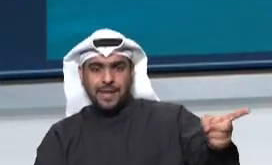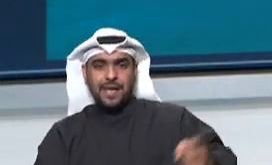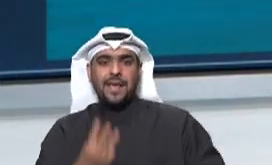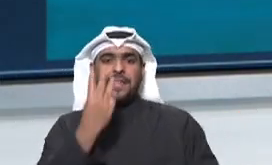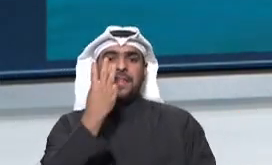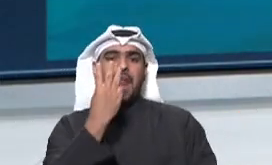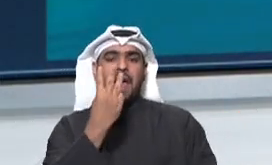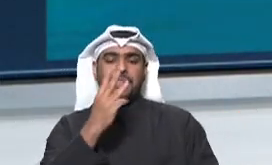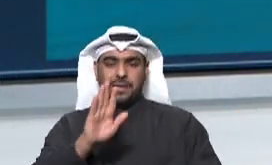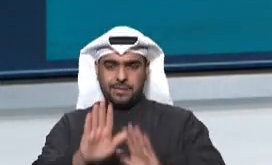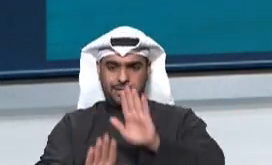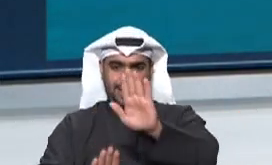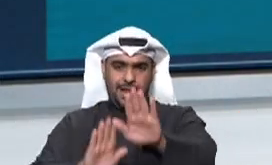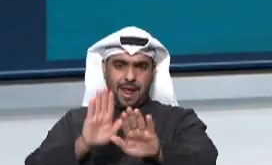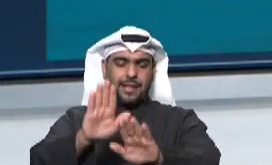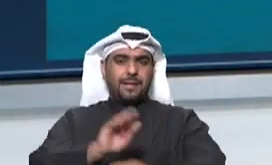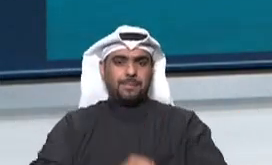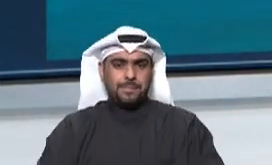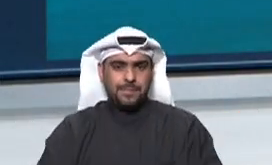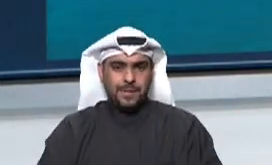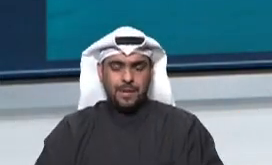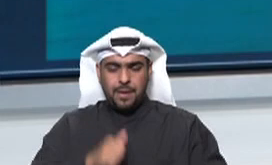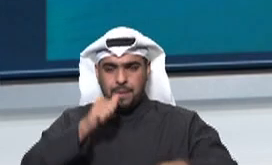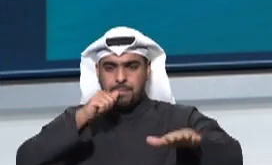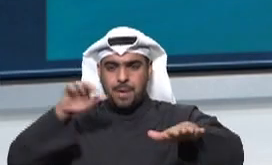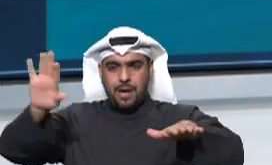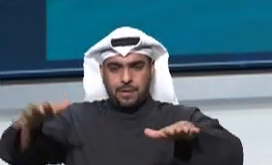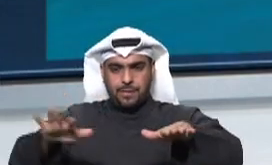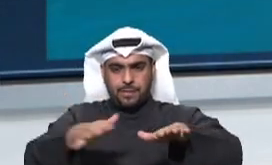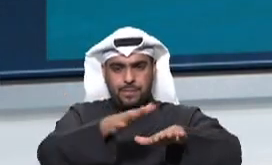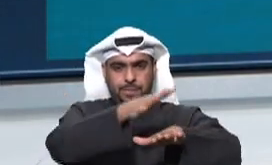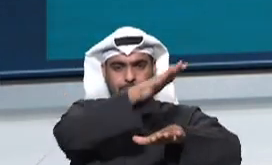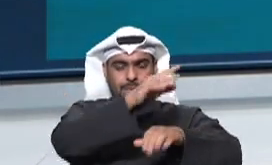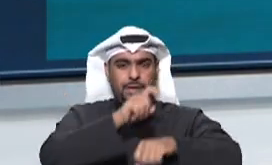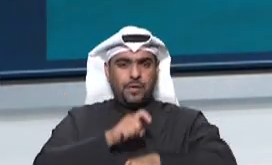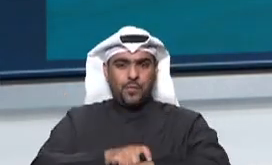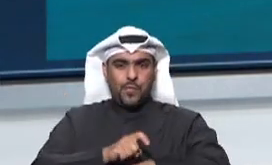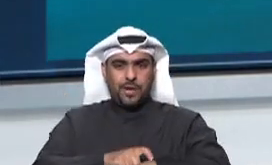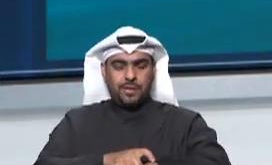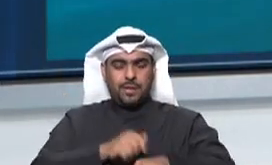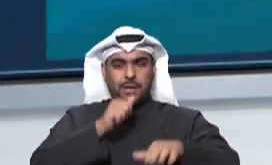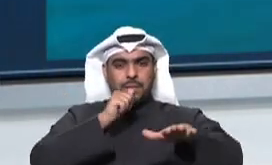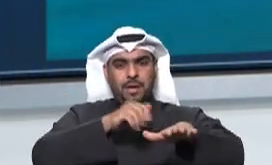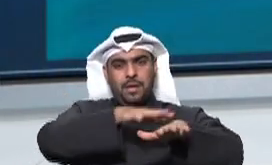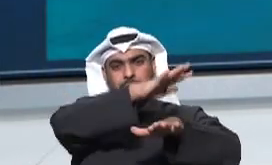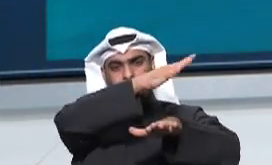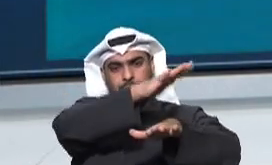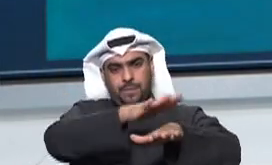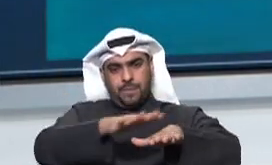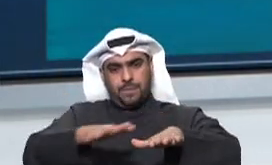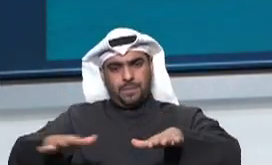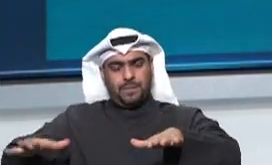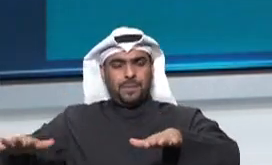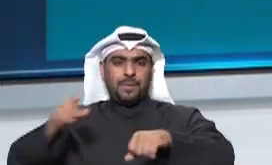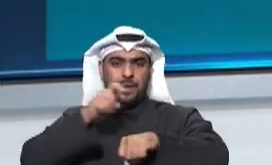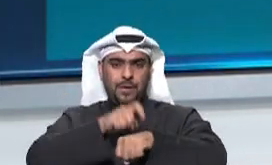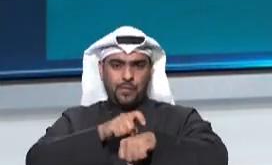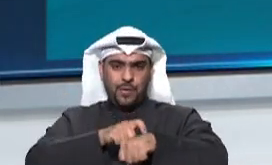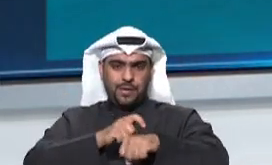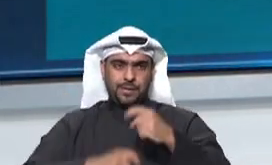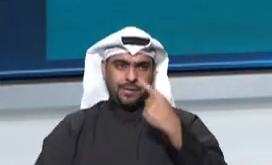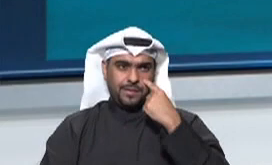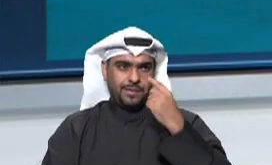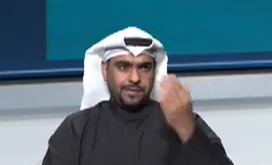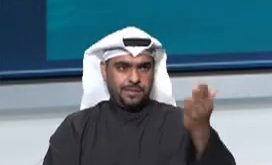دقيقة صباحا، والمد الثاني الساعة 8:58 دقيقة مساء، والجزر الأول الساعة 3:34 دقيقة صباحا، والجزر الثاني